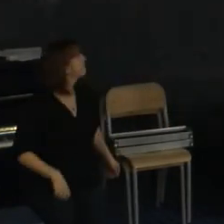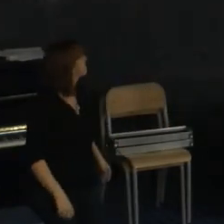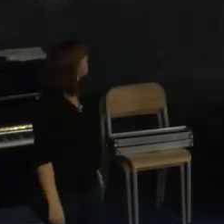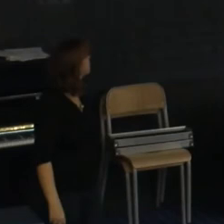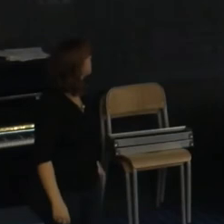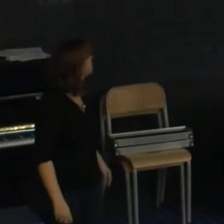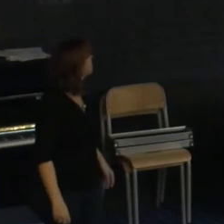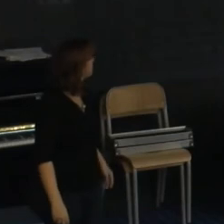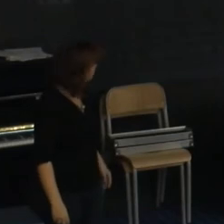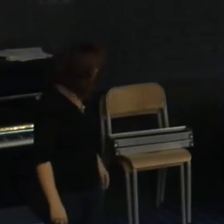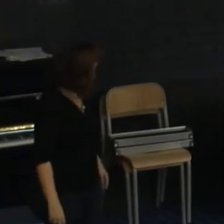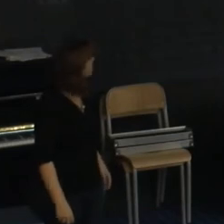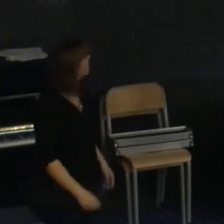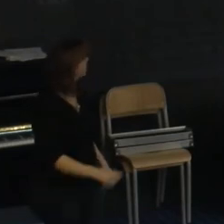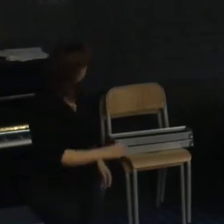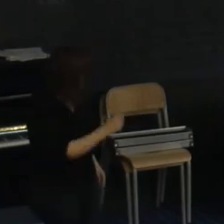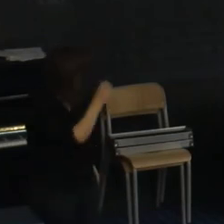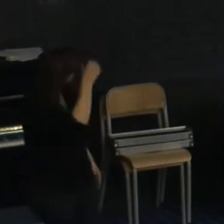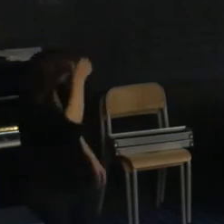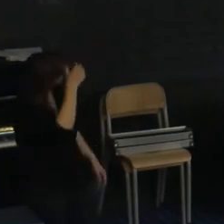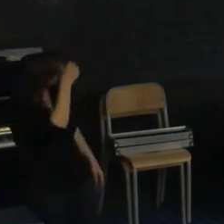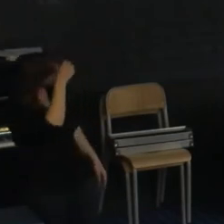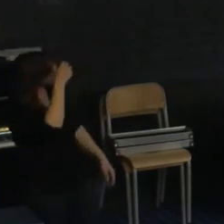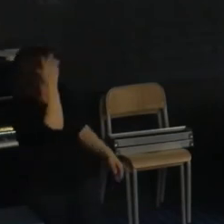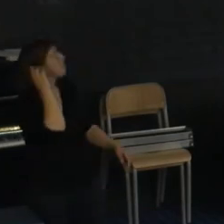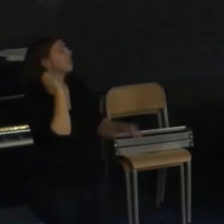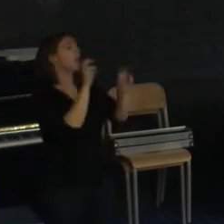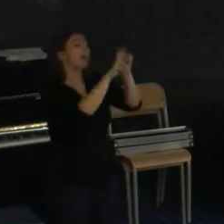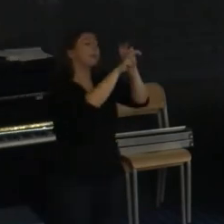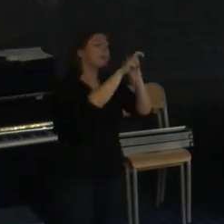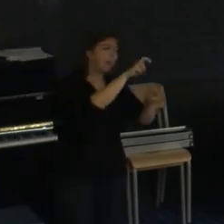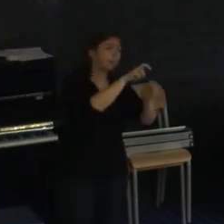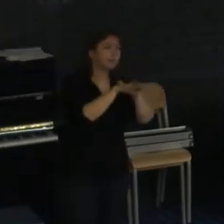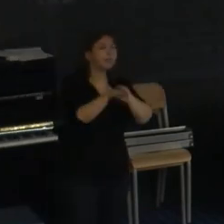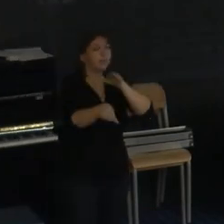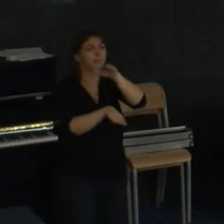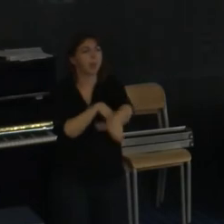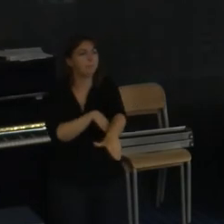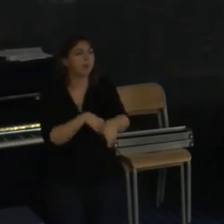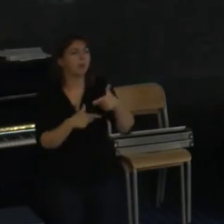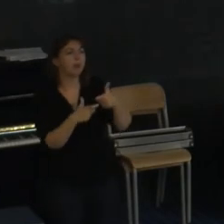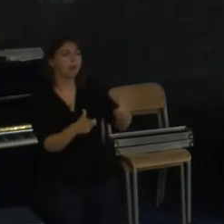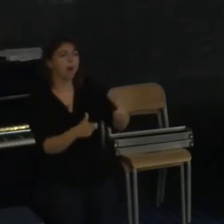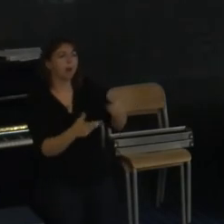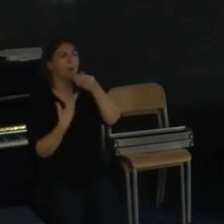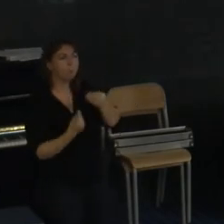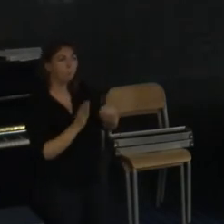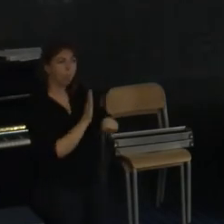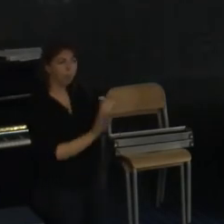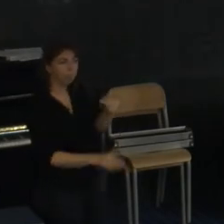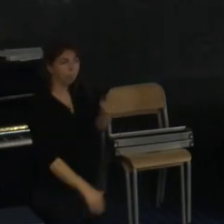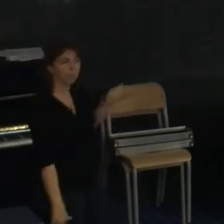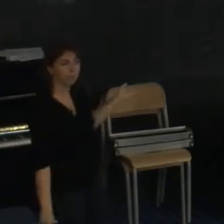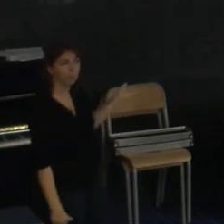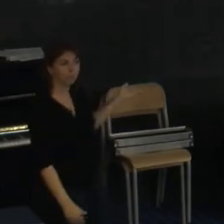Alors, ici, je montre encore un petit peu, on a un next, etc., on a un step, voilà, voilà, voilà. Si vous avez compris les slides d'avant, il n'y a pas besoin que je vous réexplique celui-ci. Ça